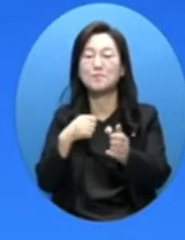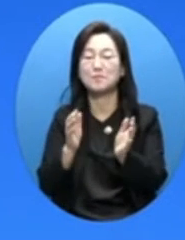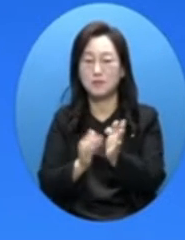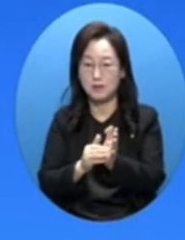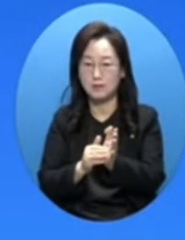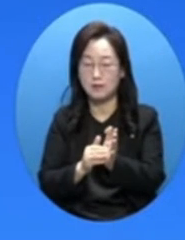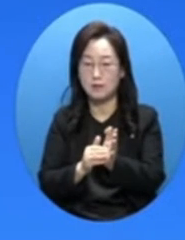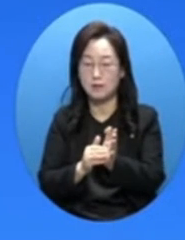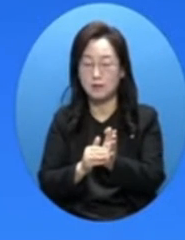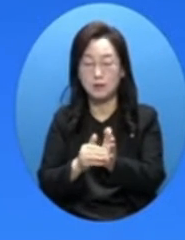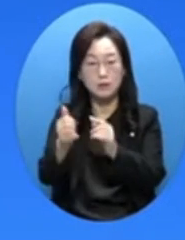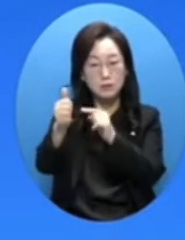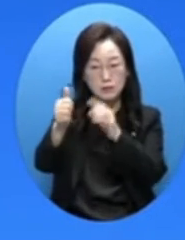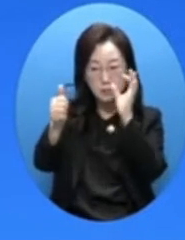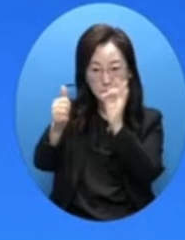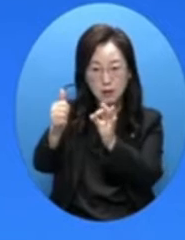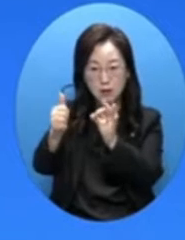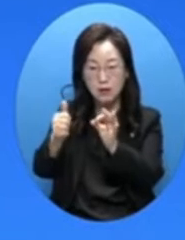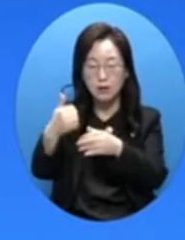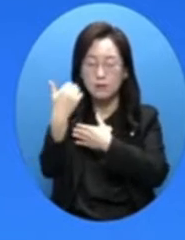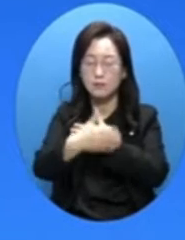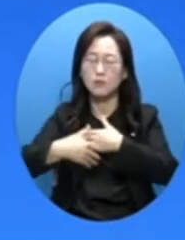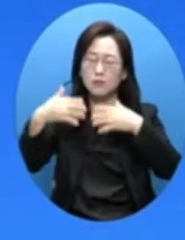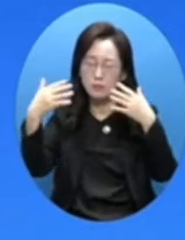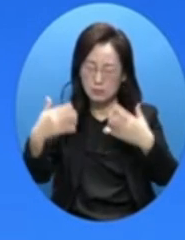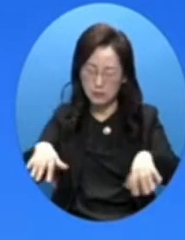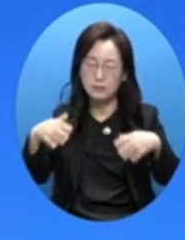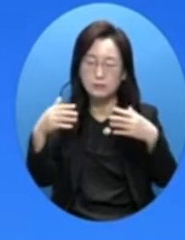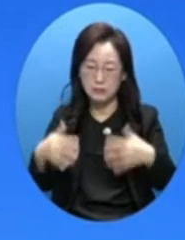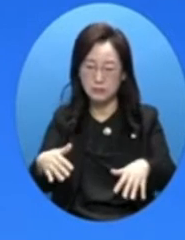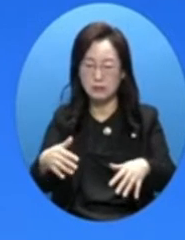이분이 늘 몸이 아프셨어요.